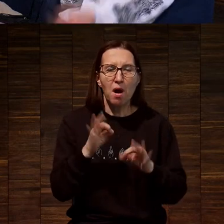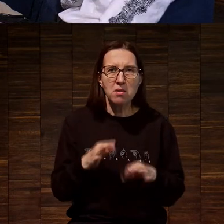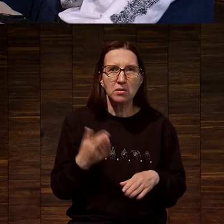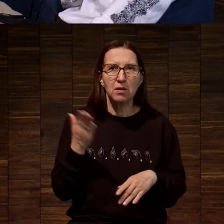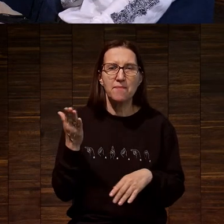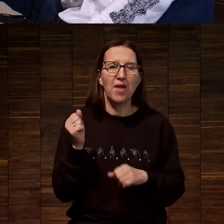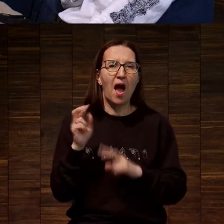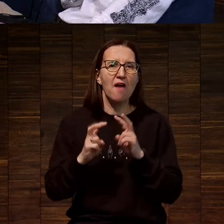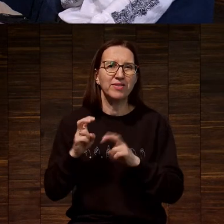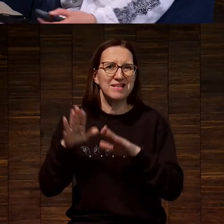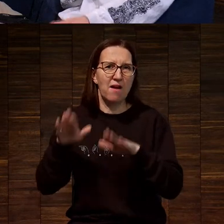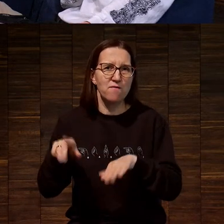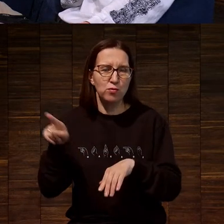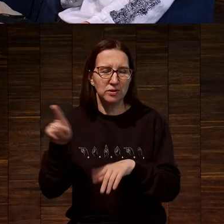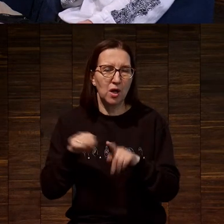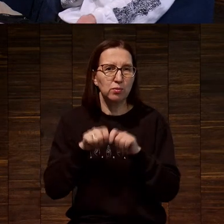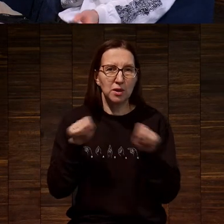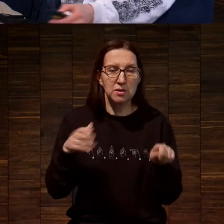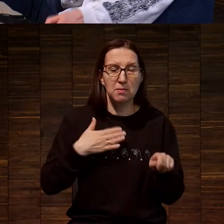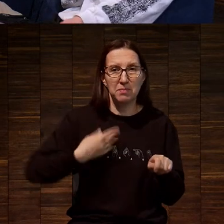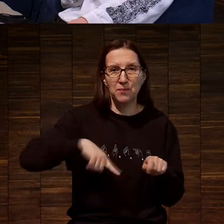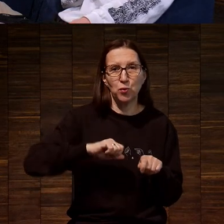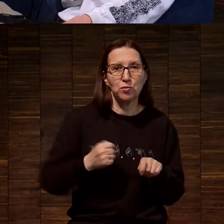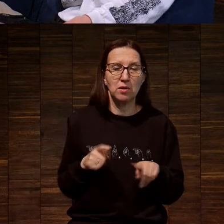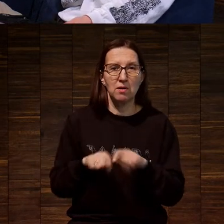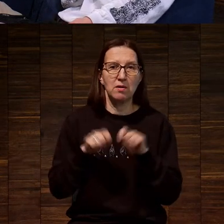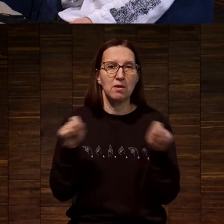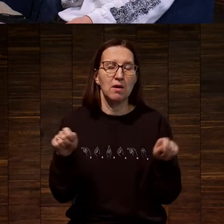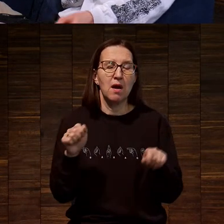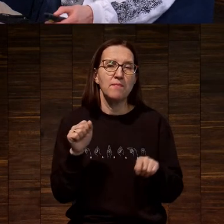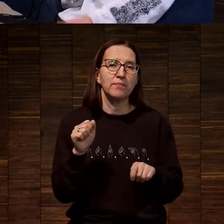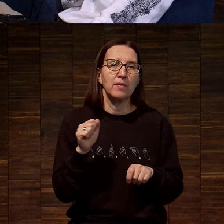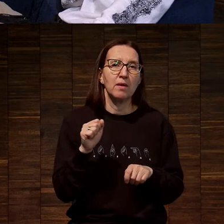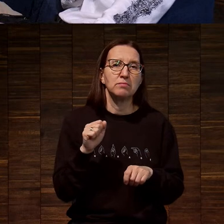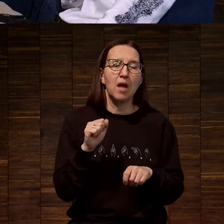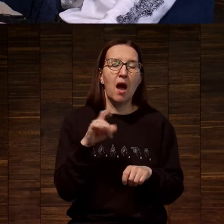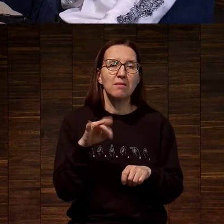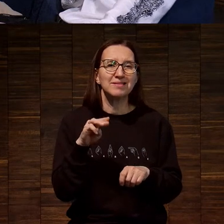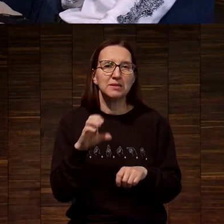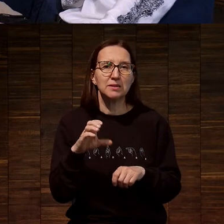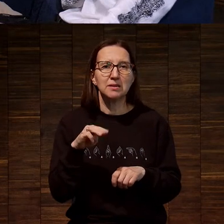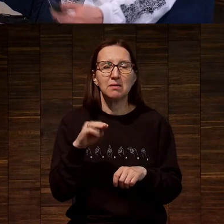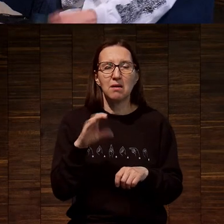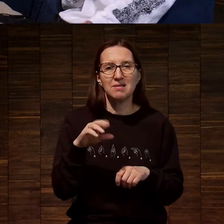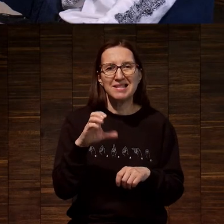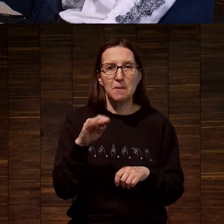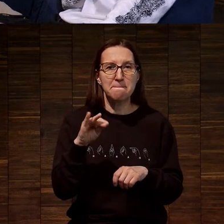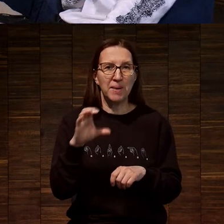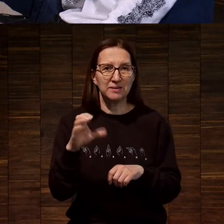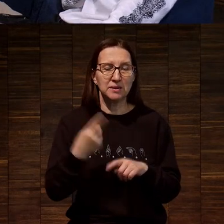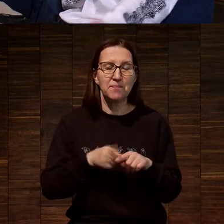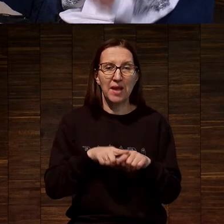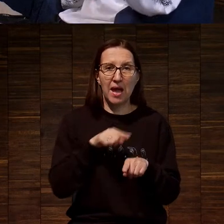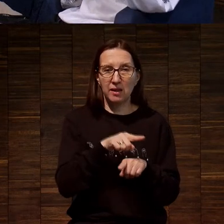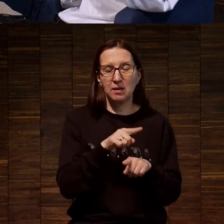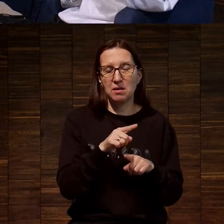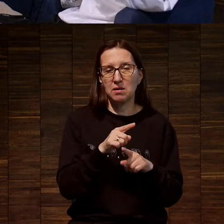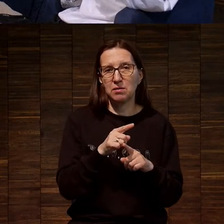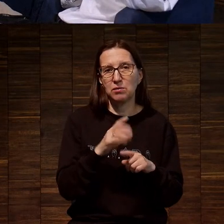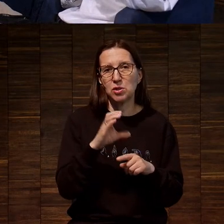Винзаводовская. Вот, открылся, мы с друзьями открыли Artist Transpace, союз печать на Винзаводе, это объединение